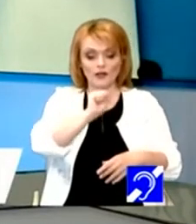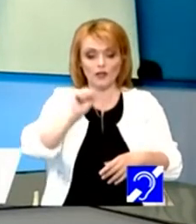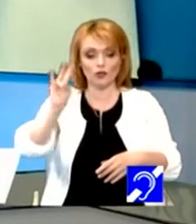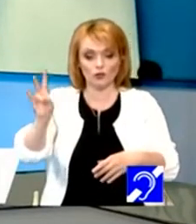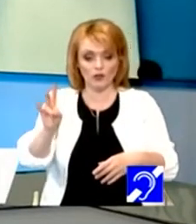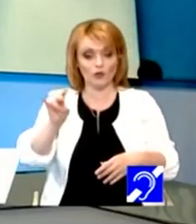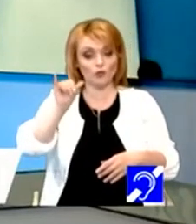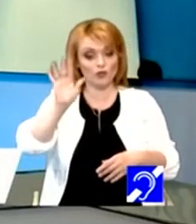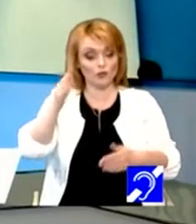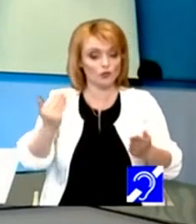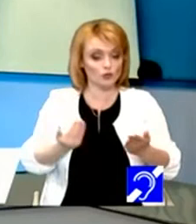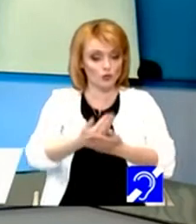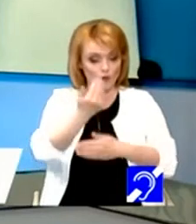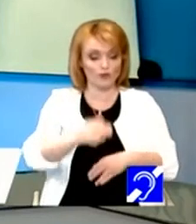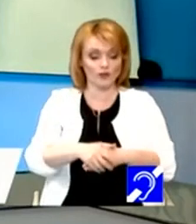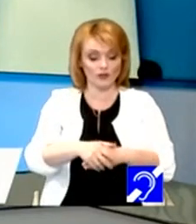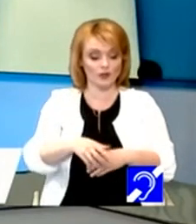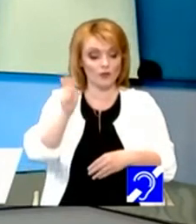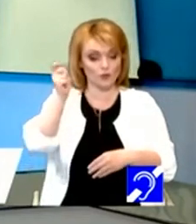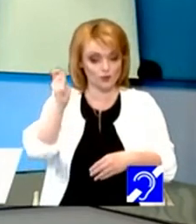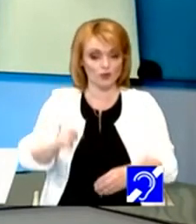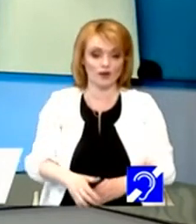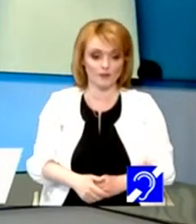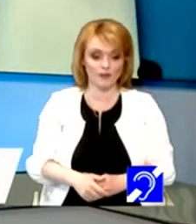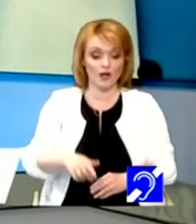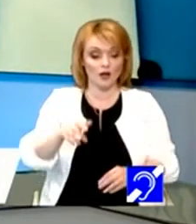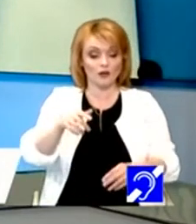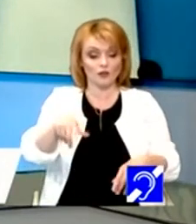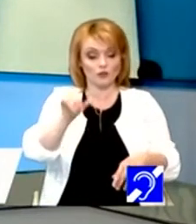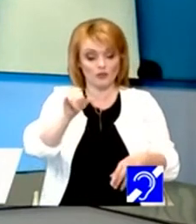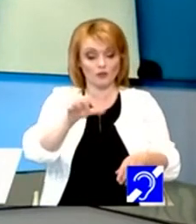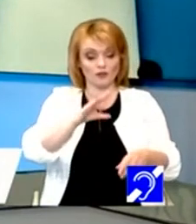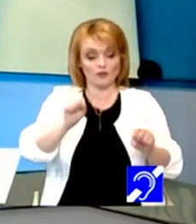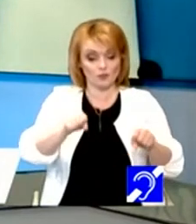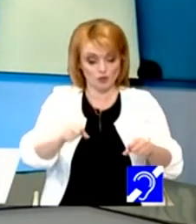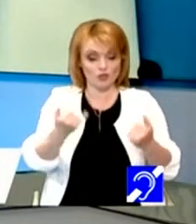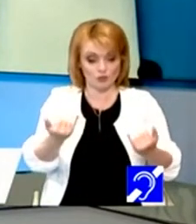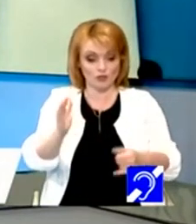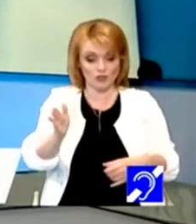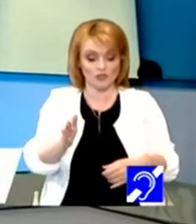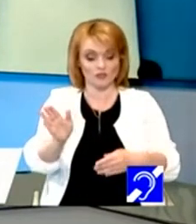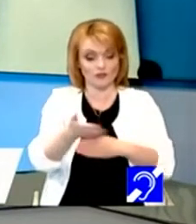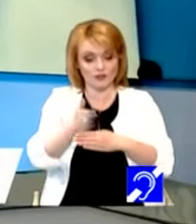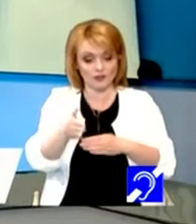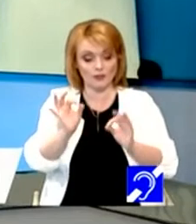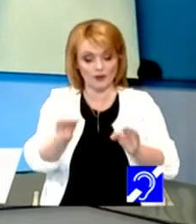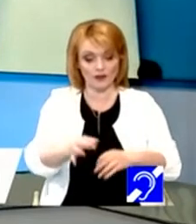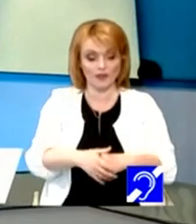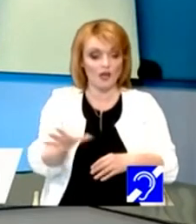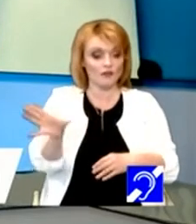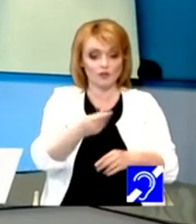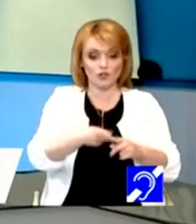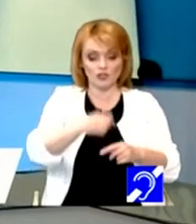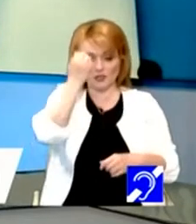de colectare selectivă a deșeurilor menajere. Acest lucru a devenit posibil datorită unui proiect finanțat de statul